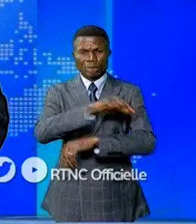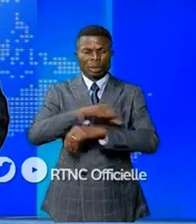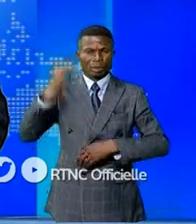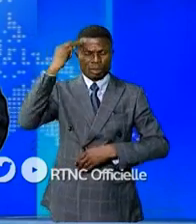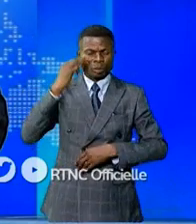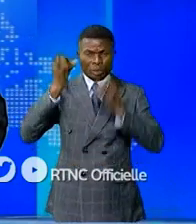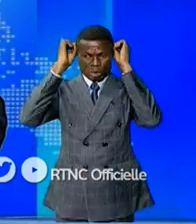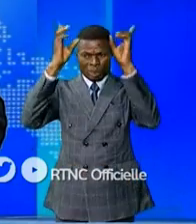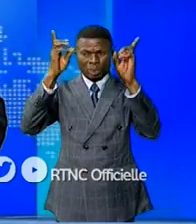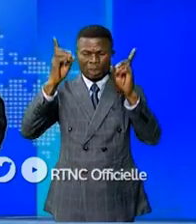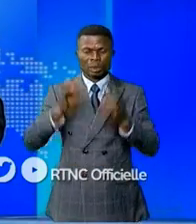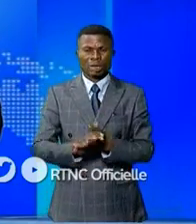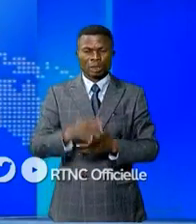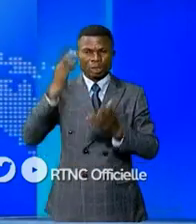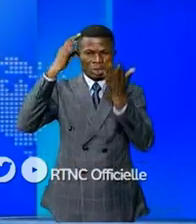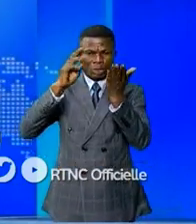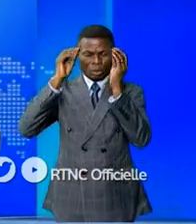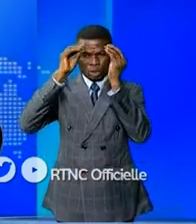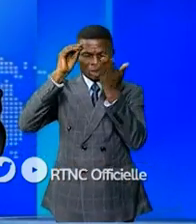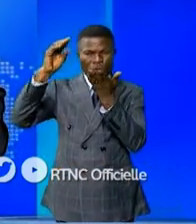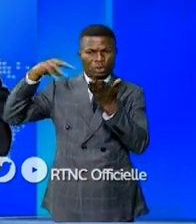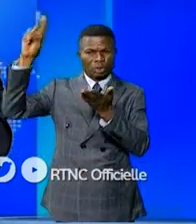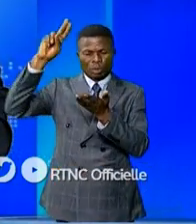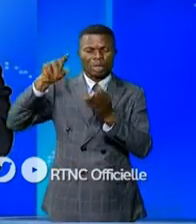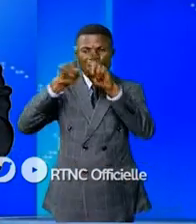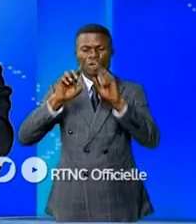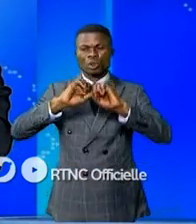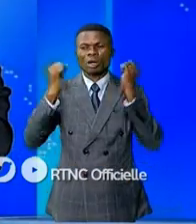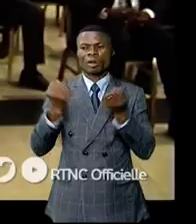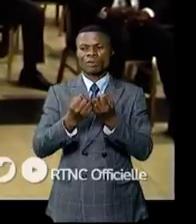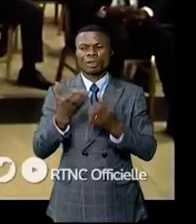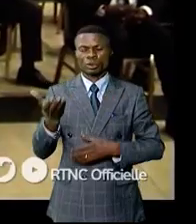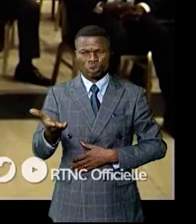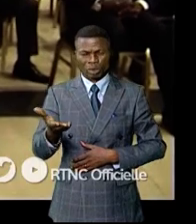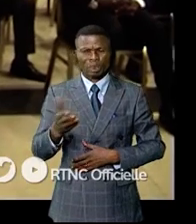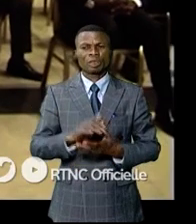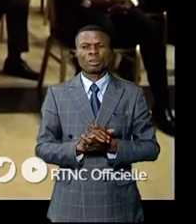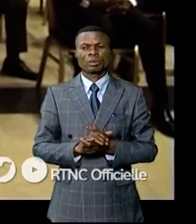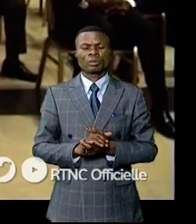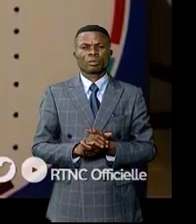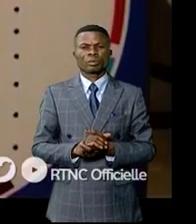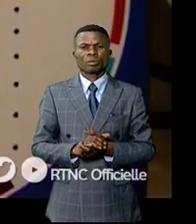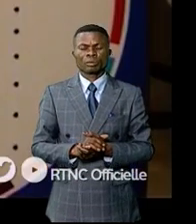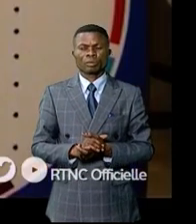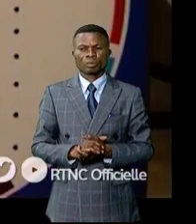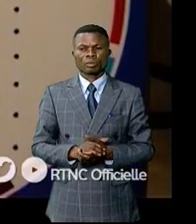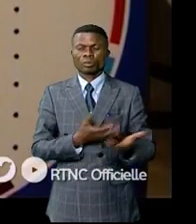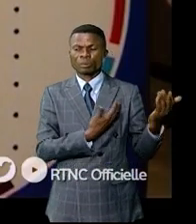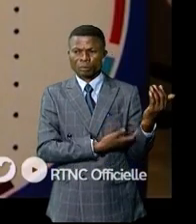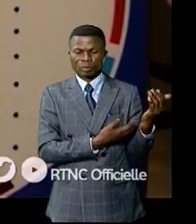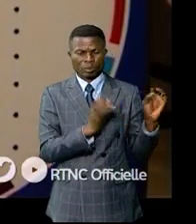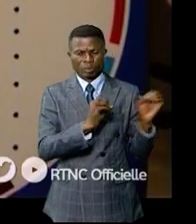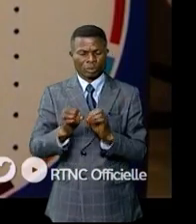de l'EPST, de l'ESU et des Affaires sociales. Christine Lenzo signe ce reportage. Lié réunion organisée par l'UNESCO a réuni